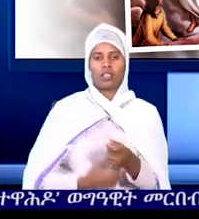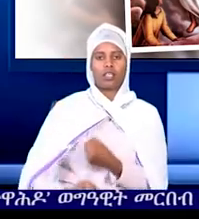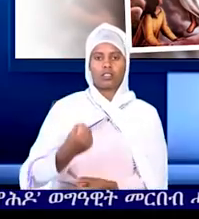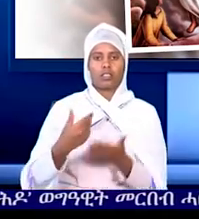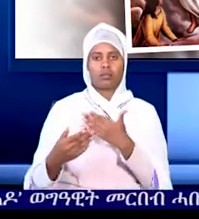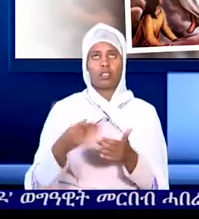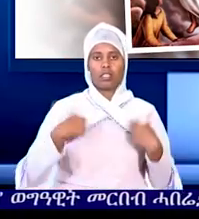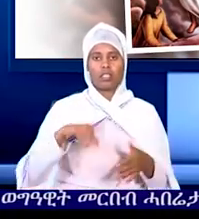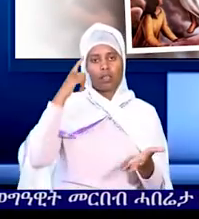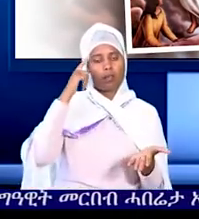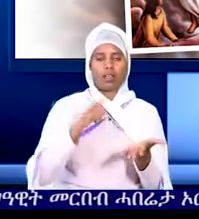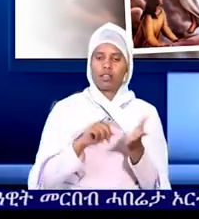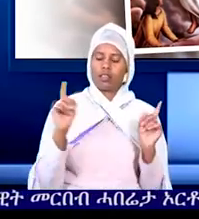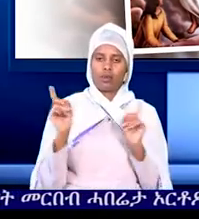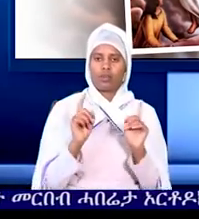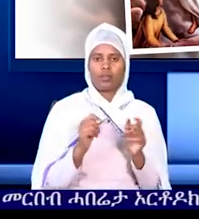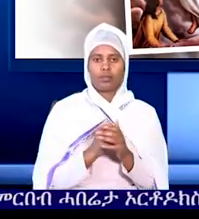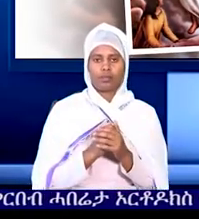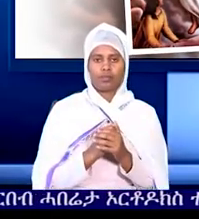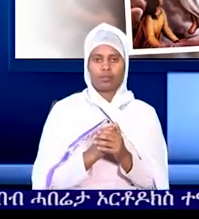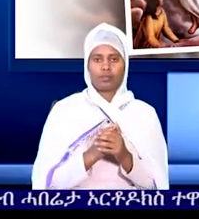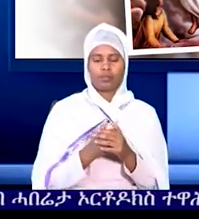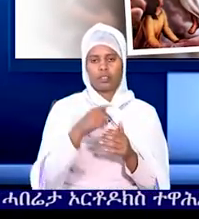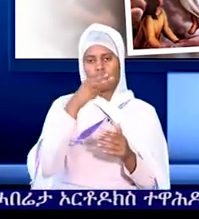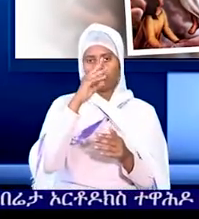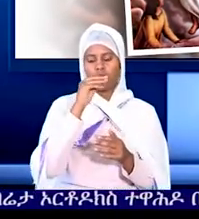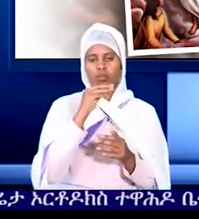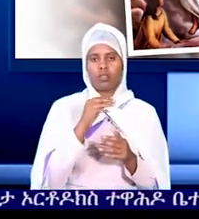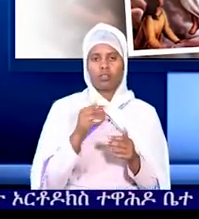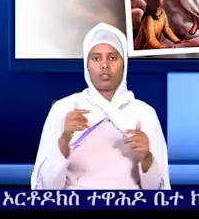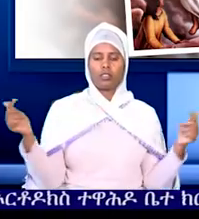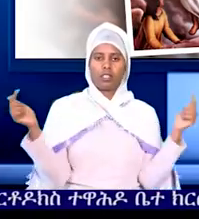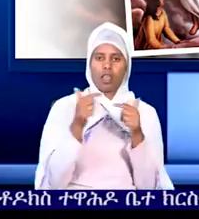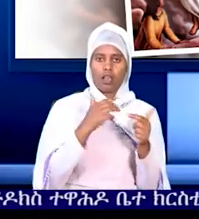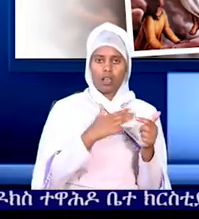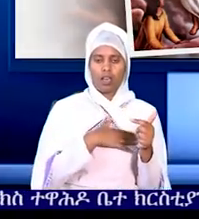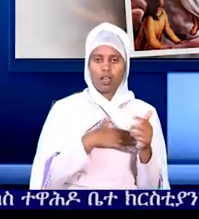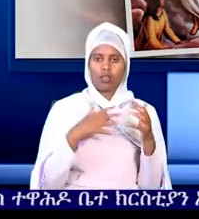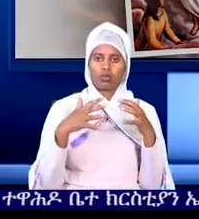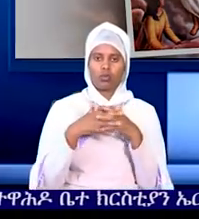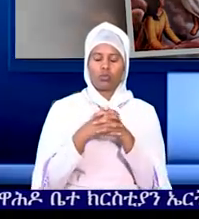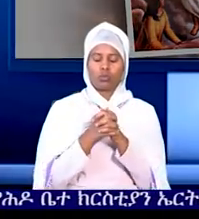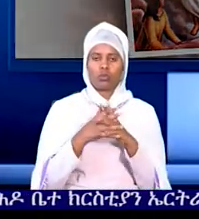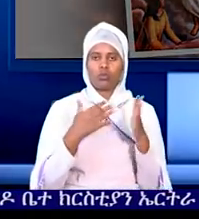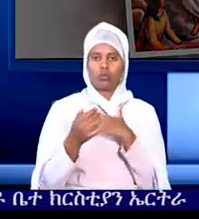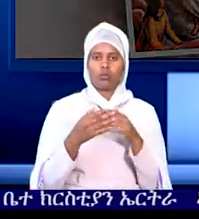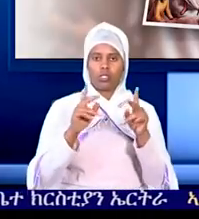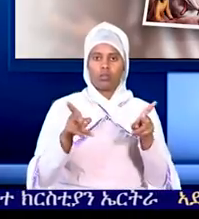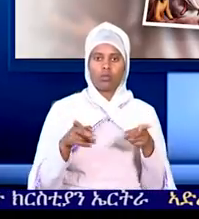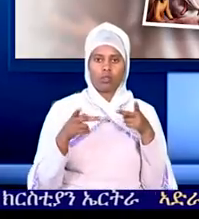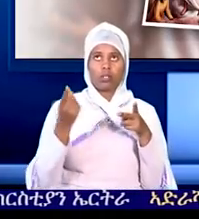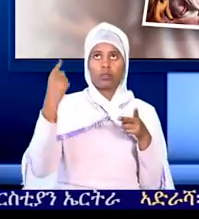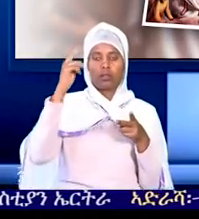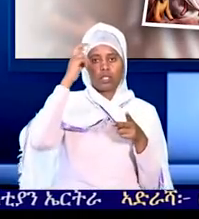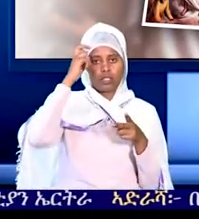በብ ሓጢኣት ዝገበርና እግዚኣብሔር ክቐስፈና ማለት ድዩ ጌጋ ንዛረብ ኣለና። ንፀላኢኹም